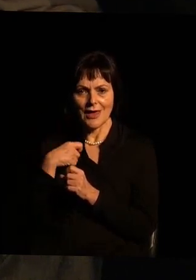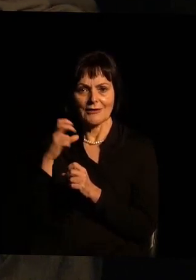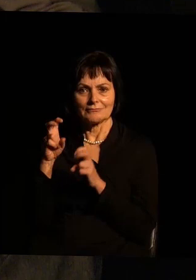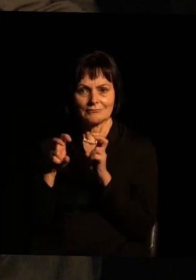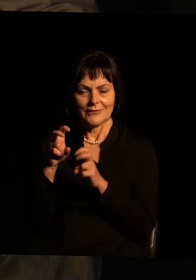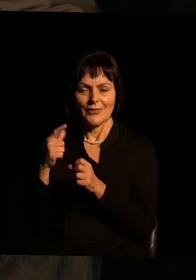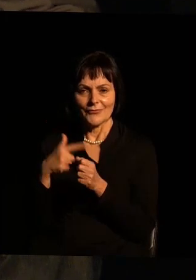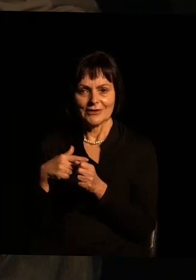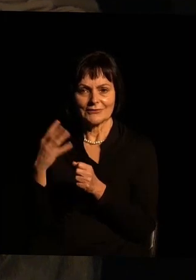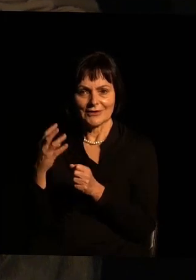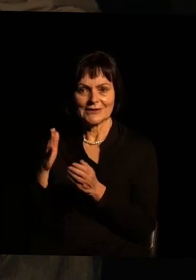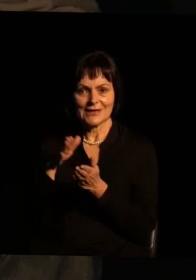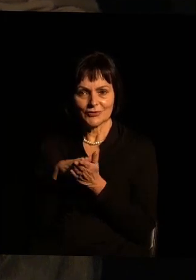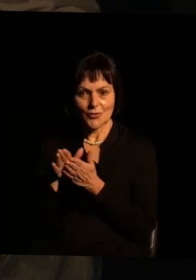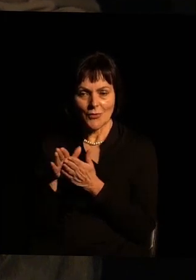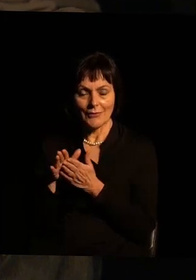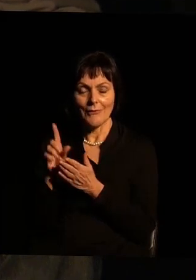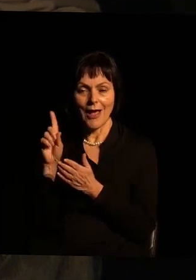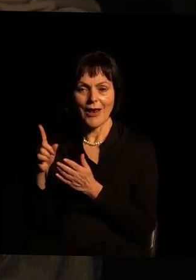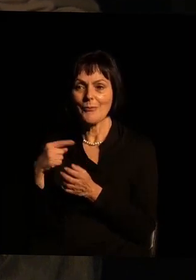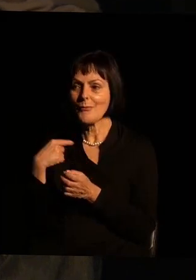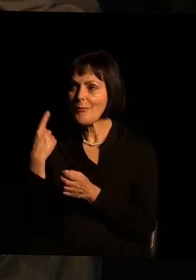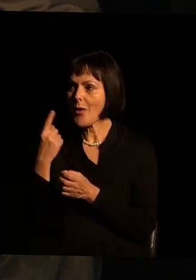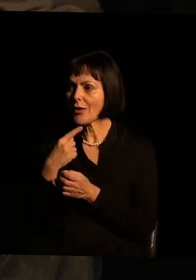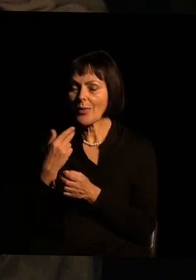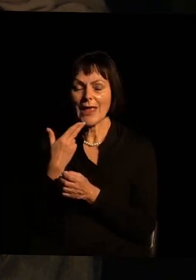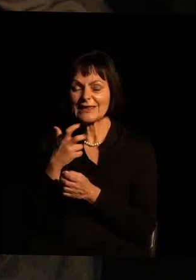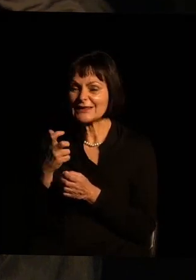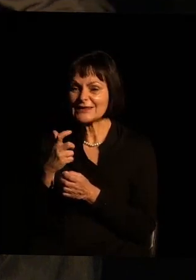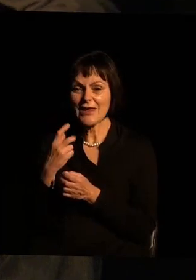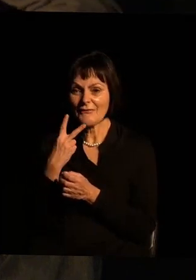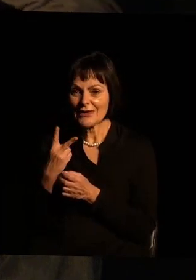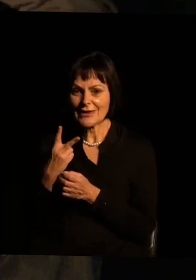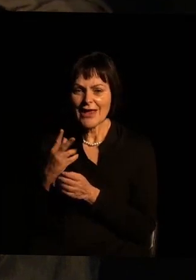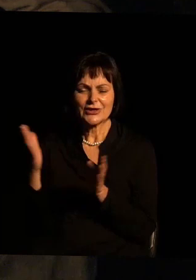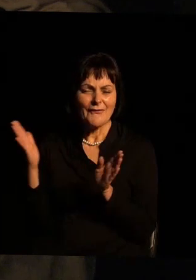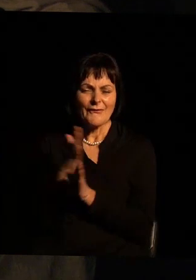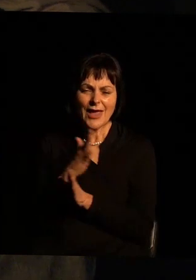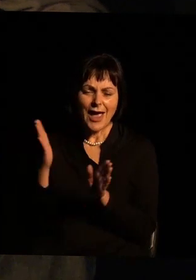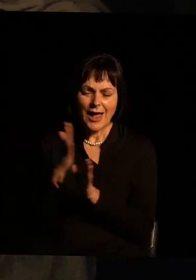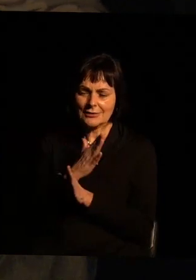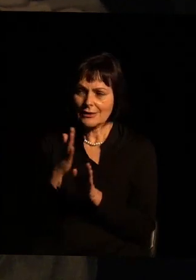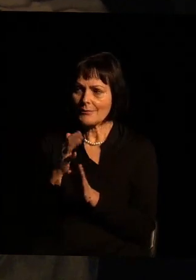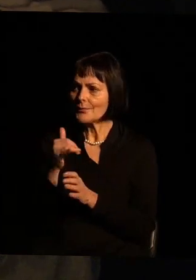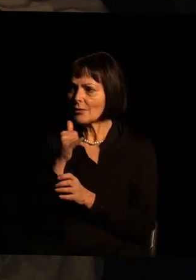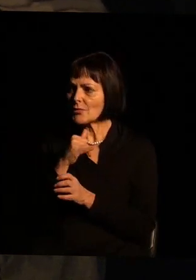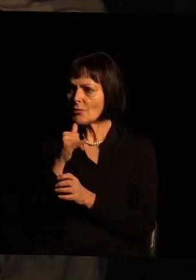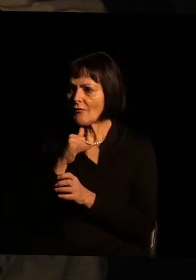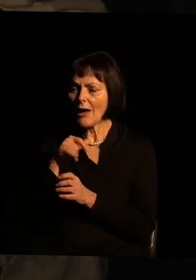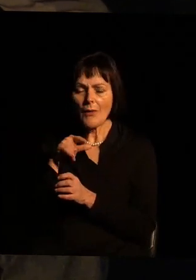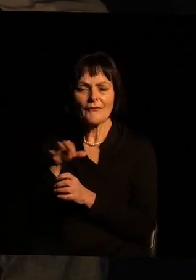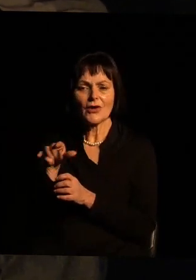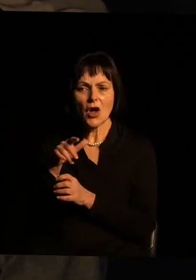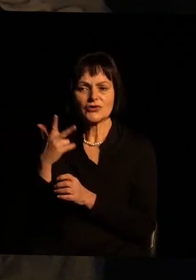tego 24 czerwca, natomiast pogoda taka, że nic nie widać, wieje straszliwie. Próbowałem wychodzić trzy